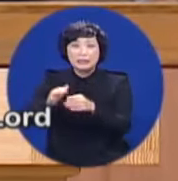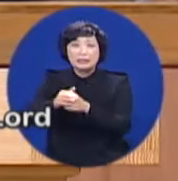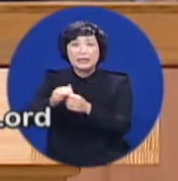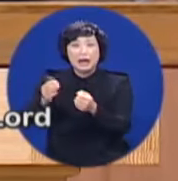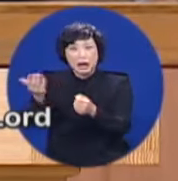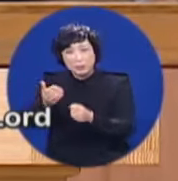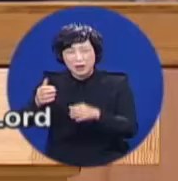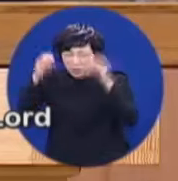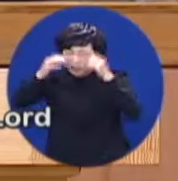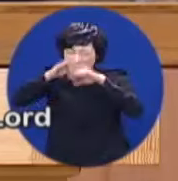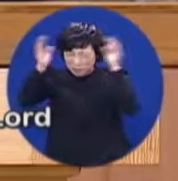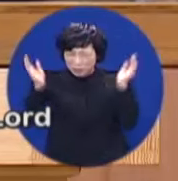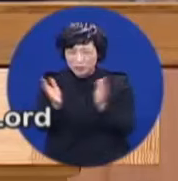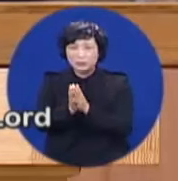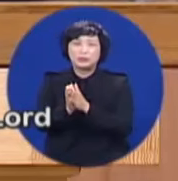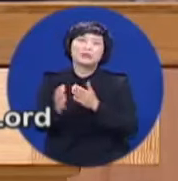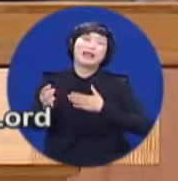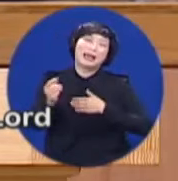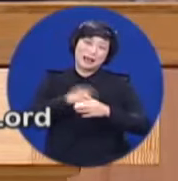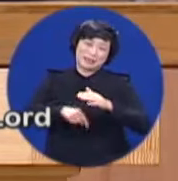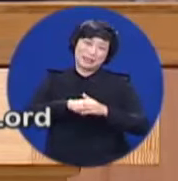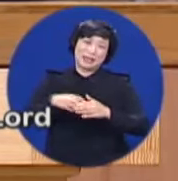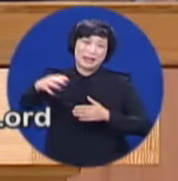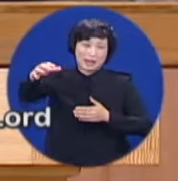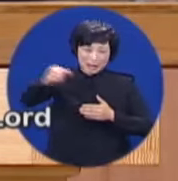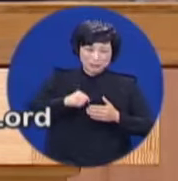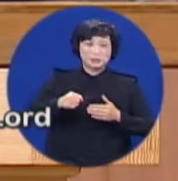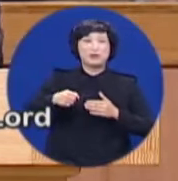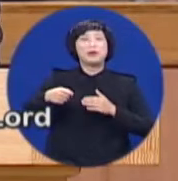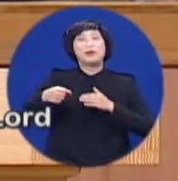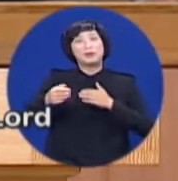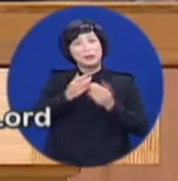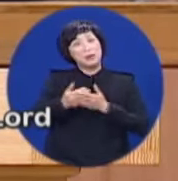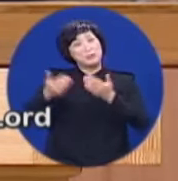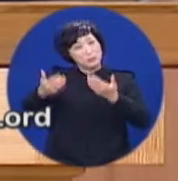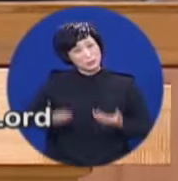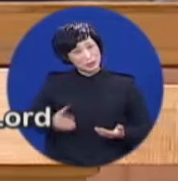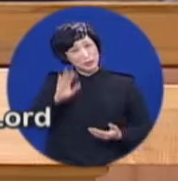다 내 안에 가지고 경험하는 사람이다.